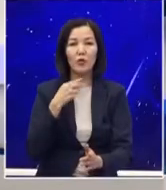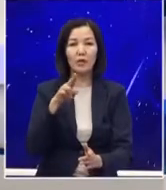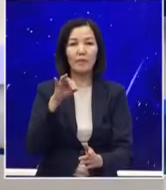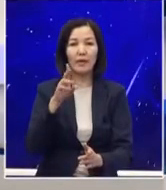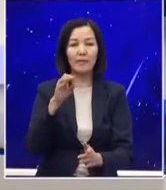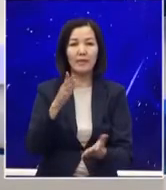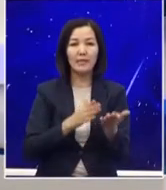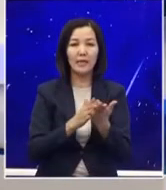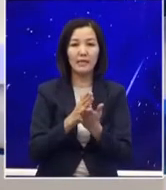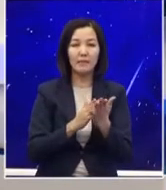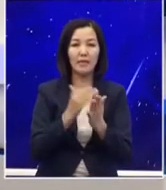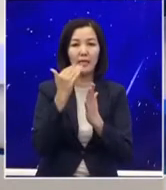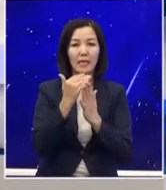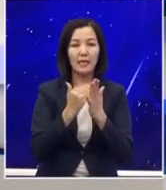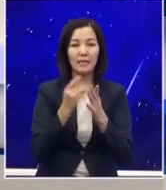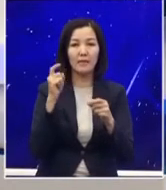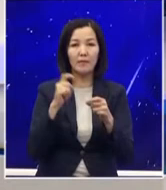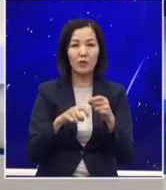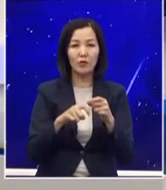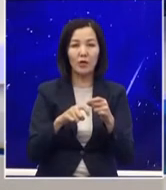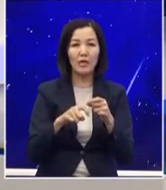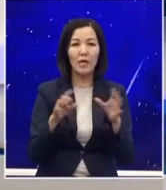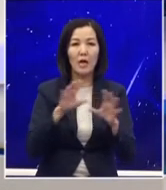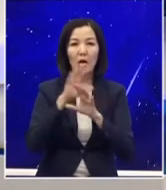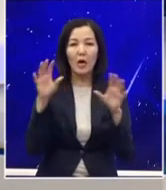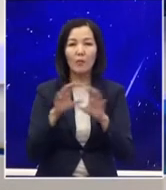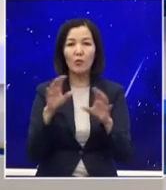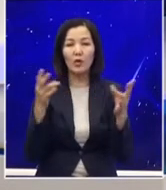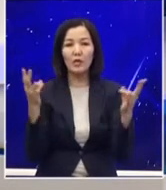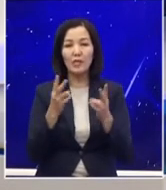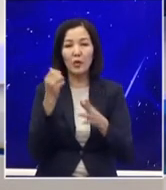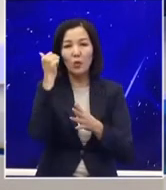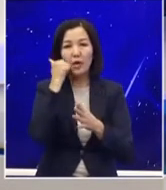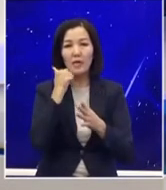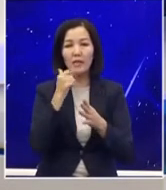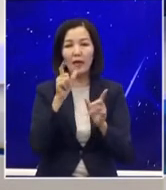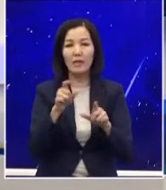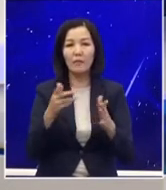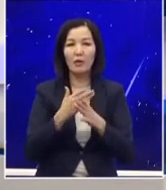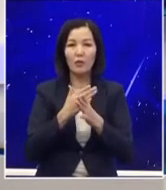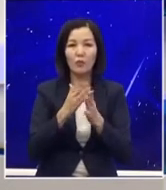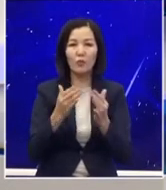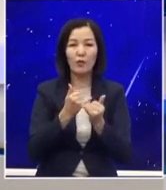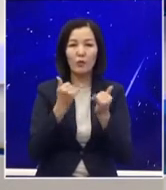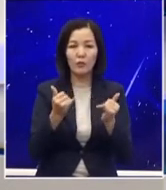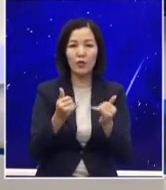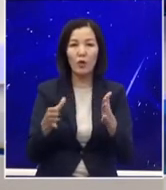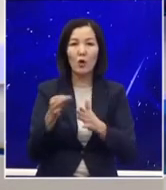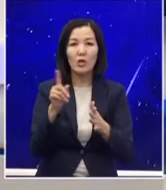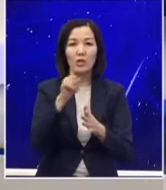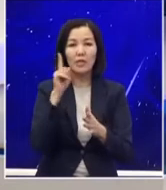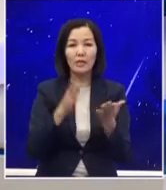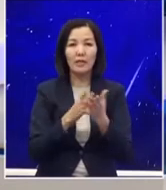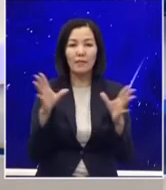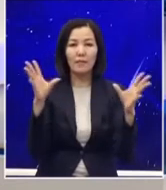Талдықорғанда пробация қызмет есебінде тұрған азаматтар қамқорлыққа зәру қарттарға көмек көрсетті. Олар облыстық жастар саясаты мәселелері